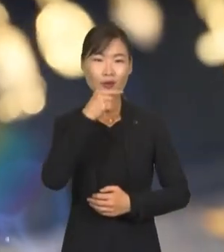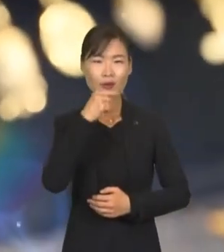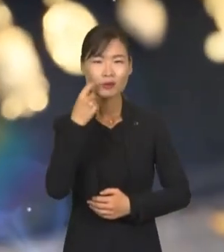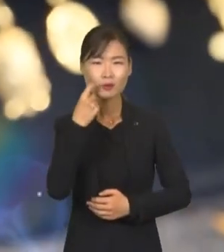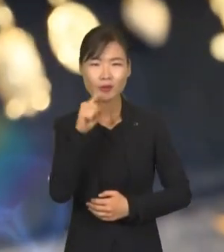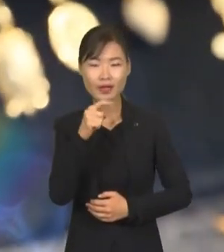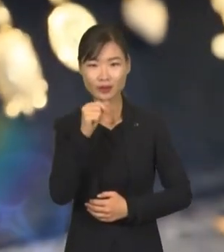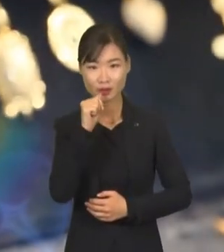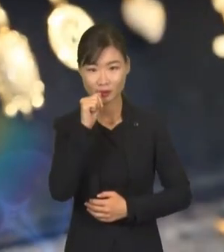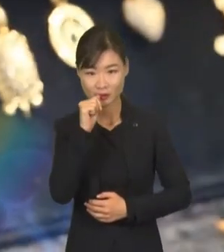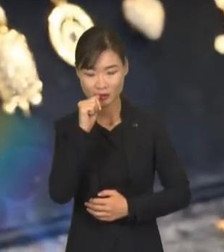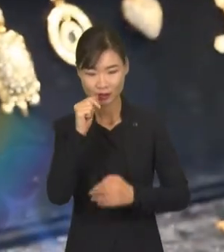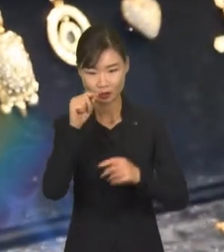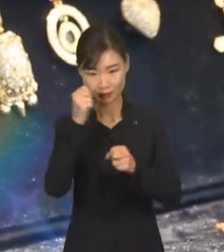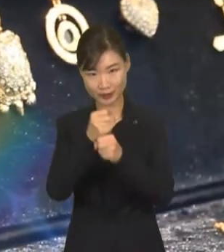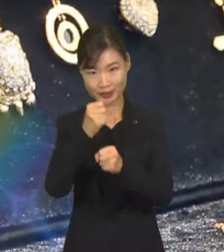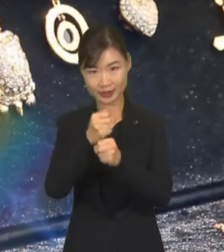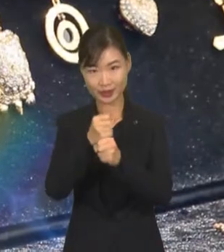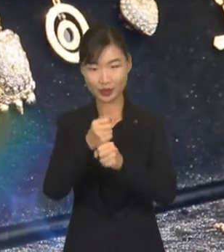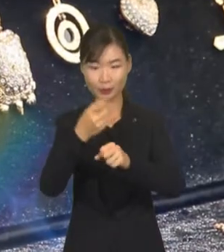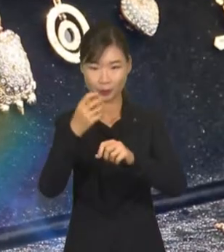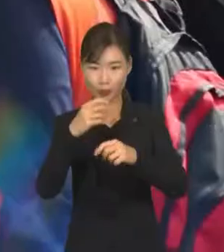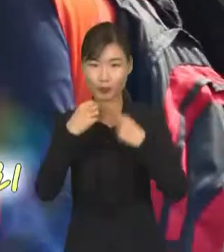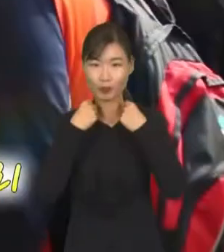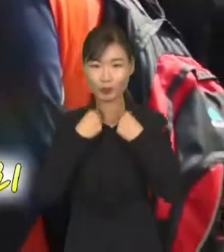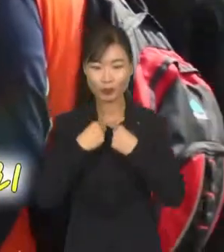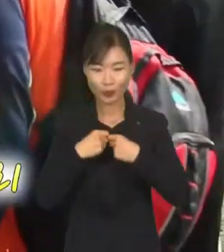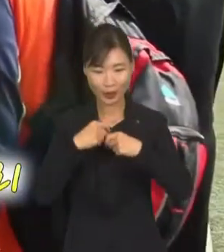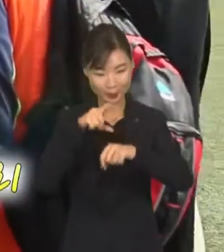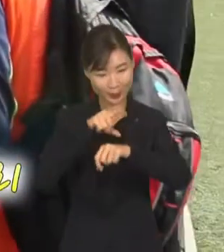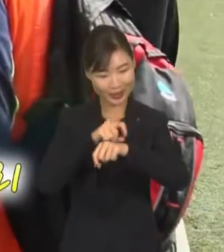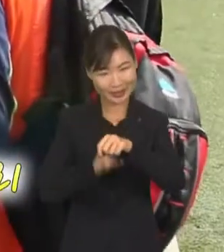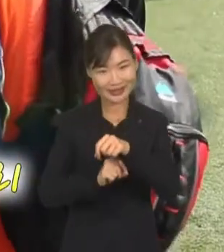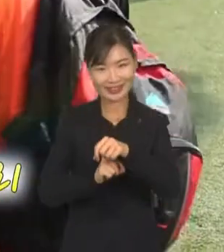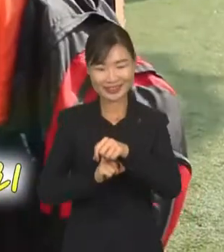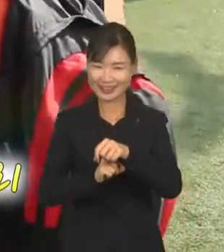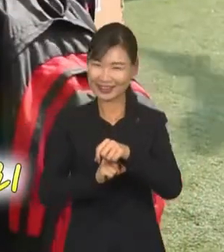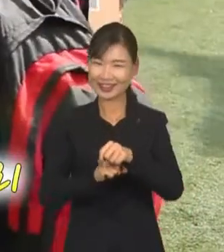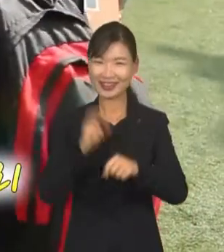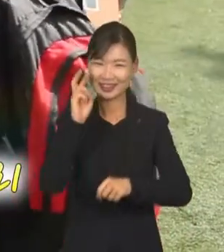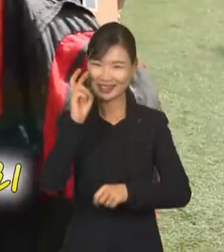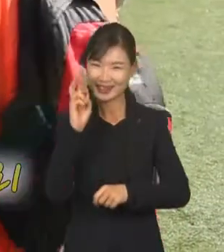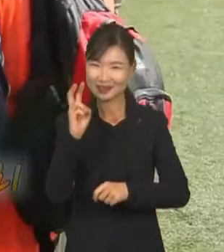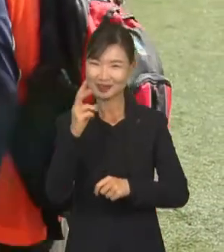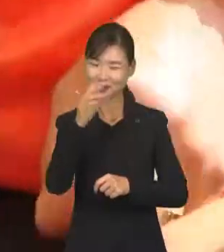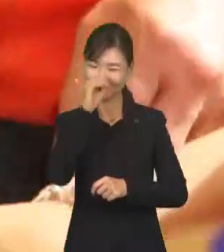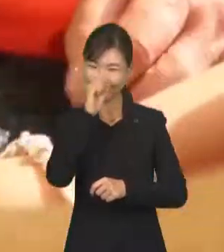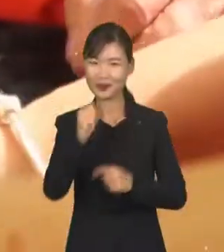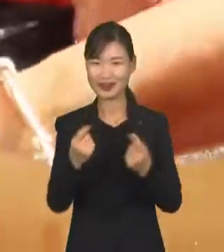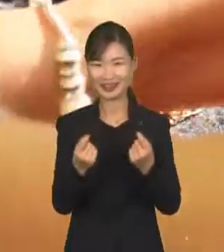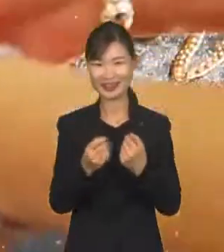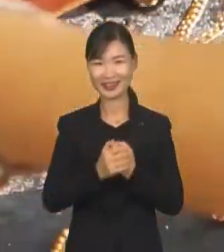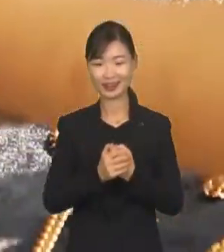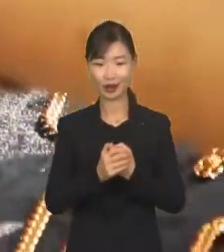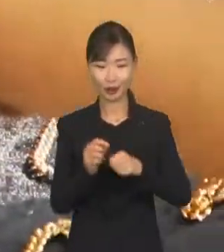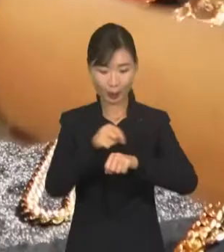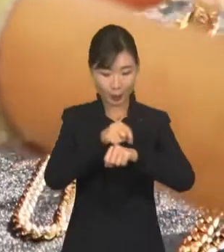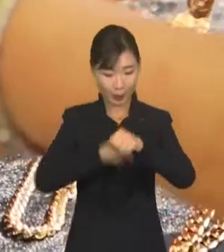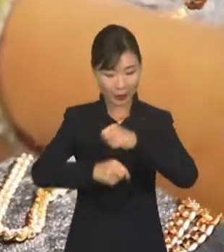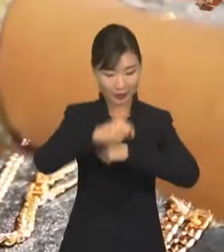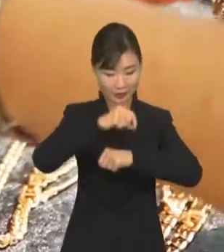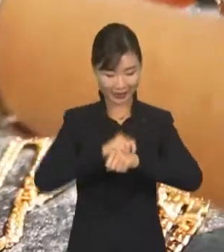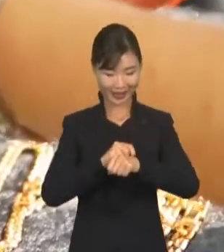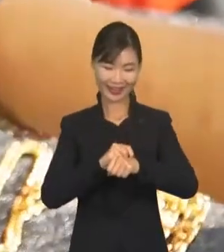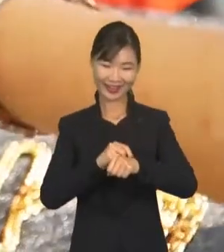만들어진 찬란한 빛의 악세서리. 우리 어머니들 아무래도 마음을 뺏기신 것 같네요. 팔찌 하나 찼을